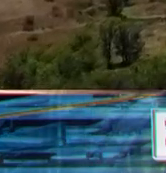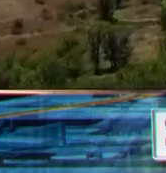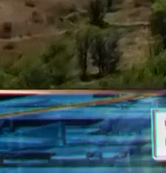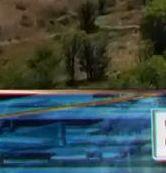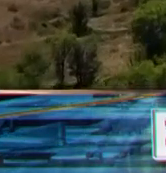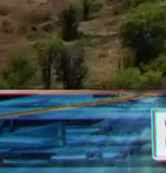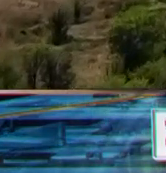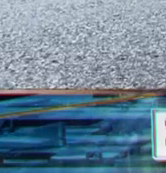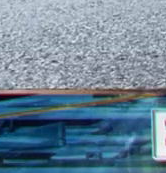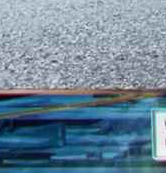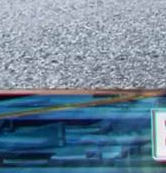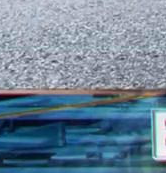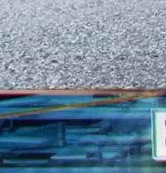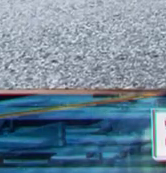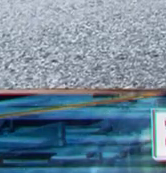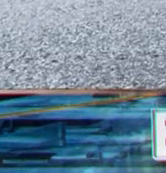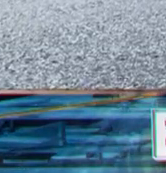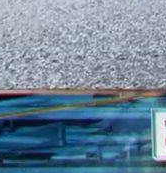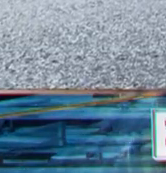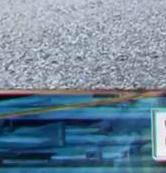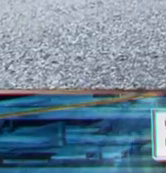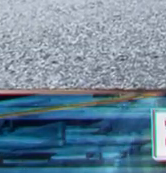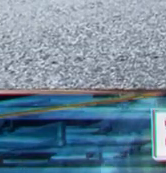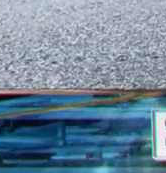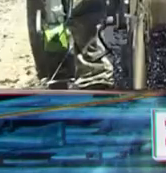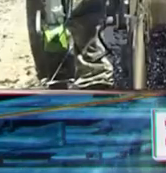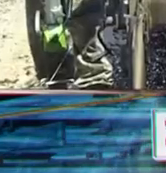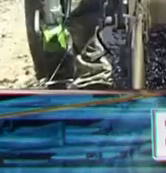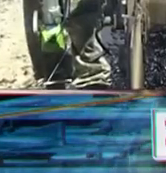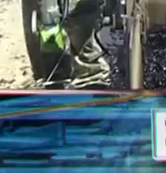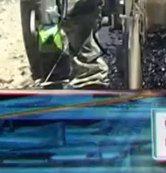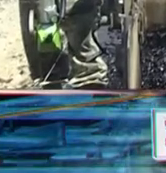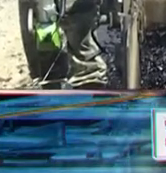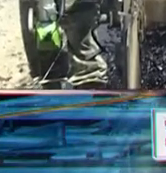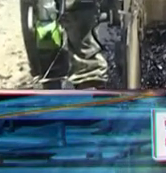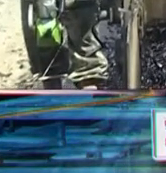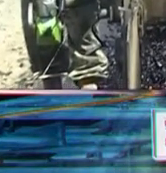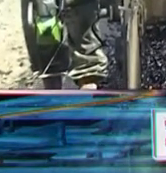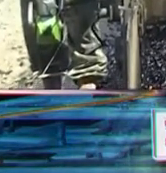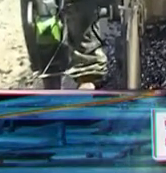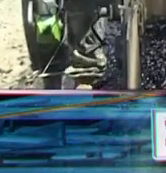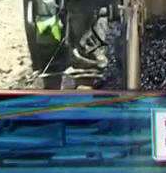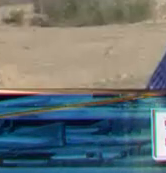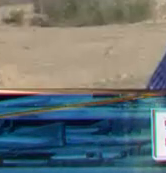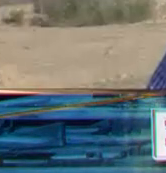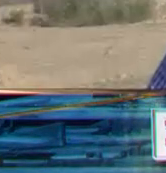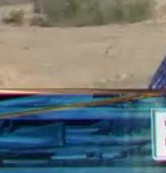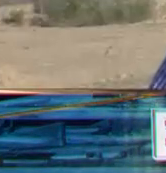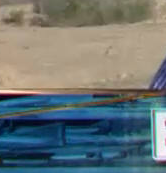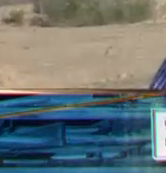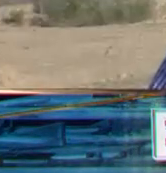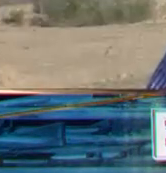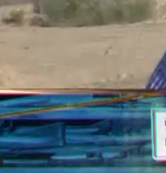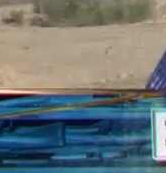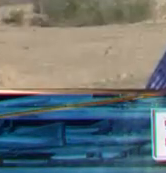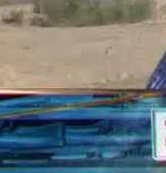Пандемия жол құрылысына кедергі емес. Облыстағы жұмысты индустрия және инфрақұрылымдық даму вице-министрі көріп қайтты. Бұл уақытта